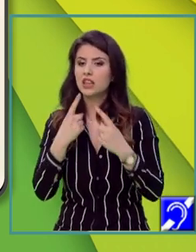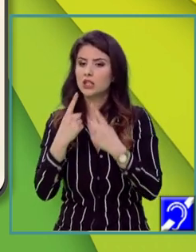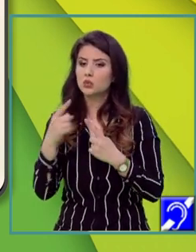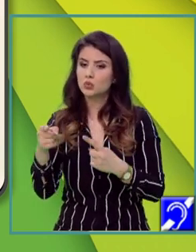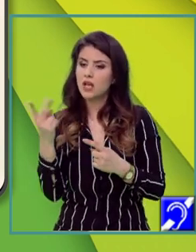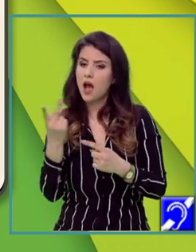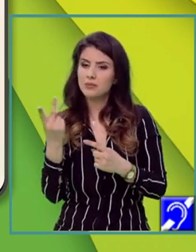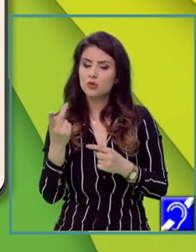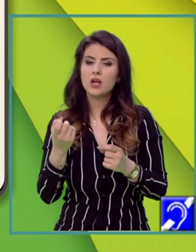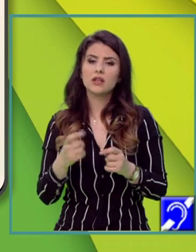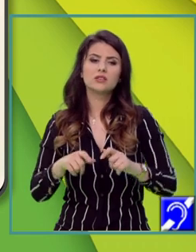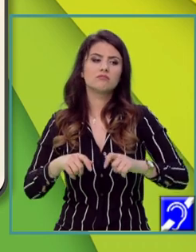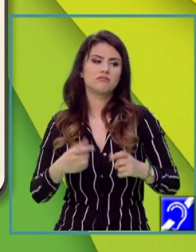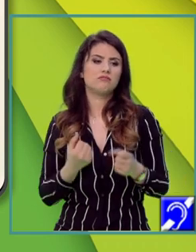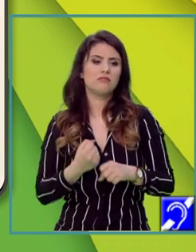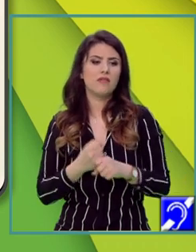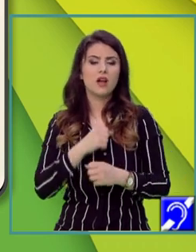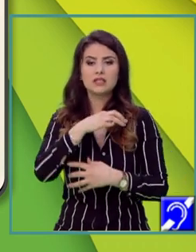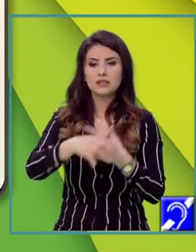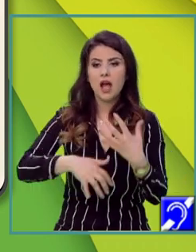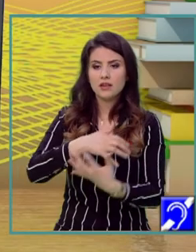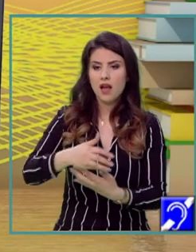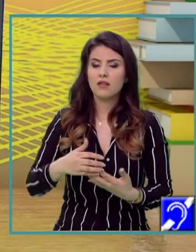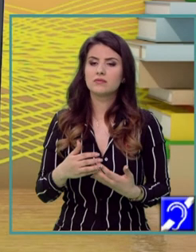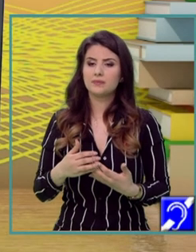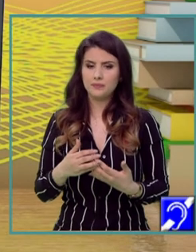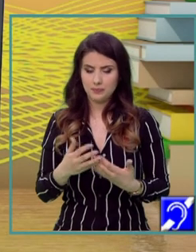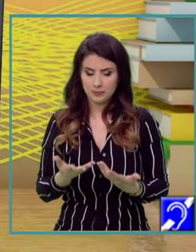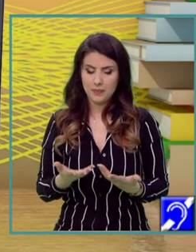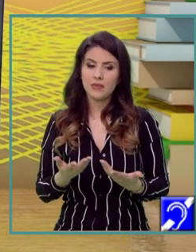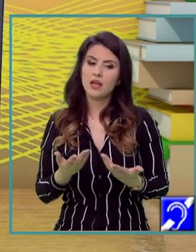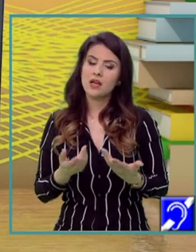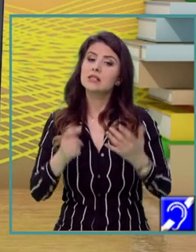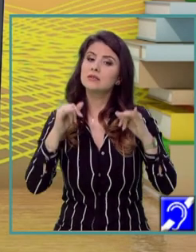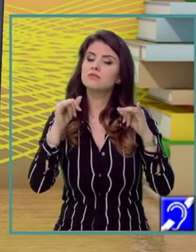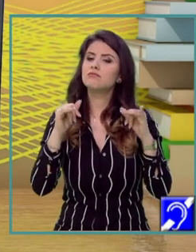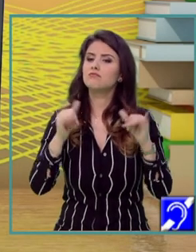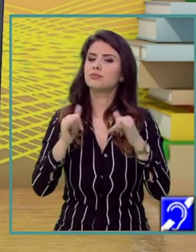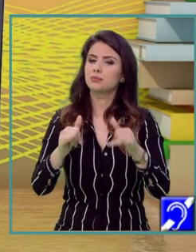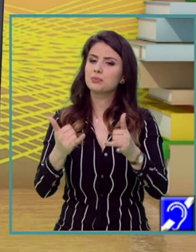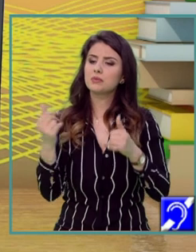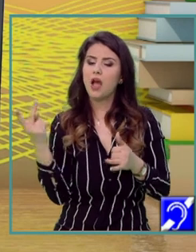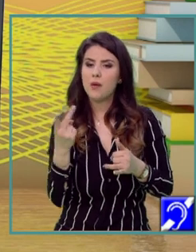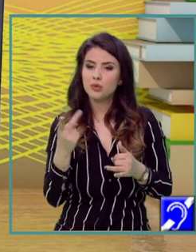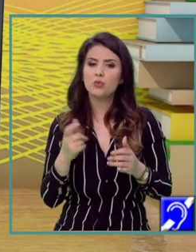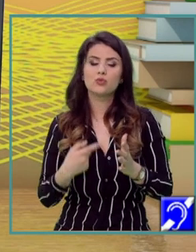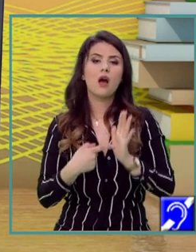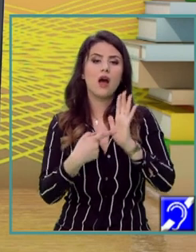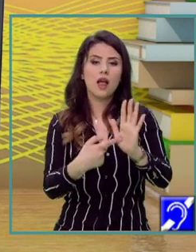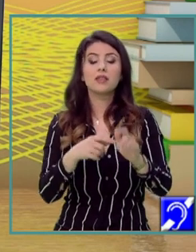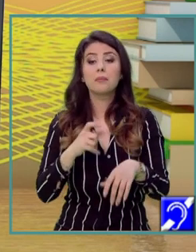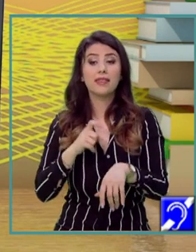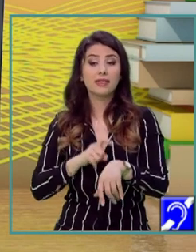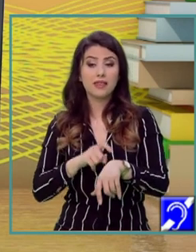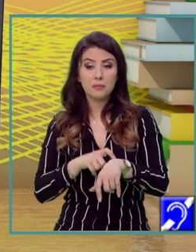declanșează retrospectia lui gheorghidiu evenimentele romanului erotic sunt relatate totuși cronologic